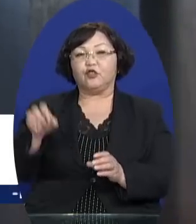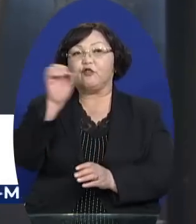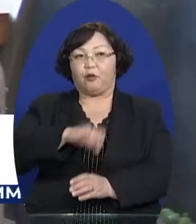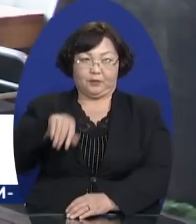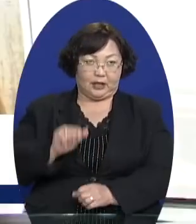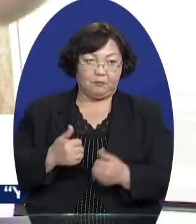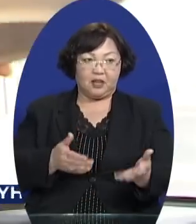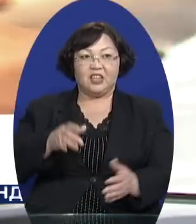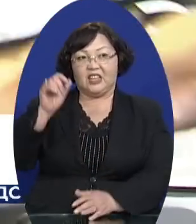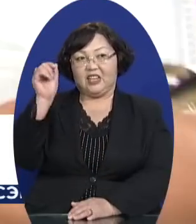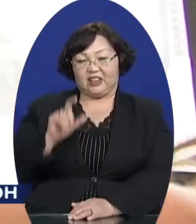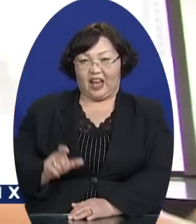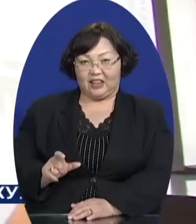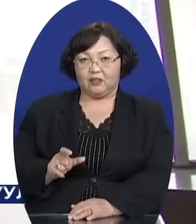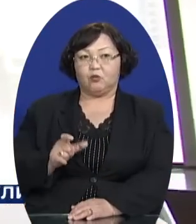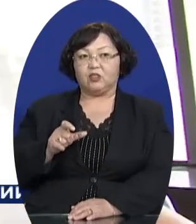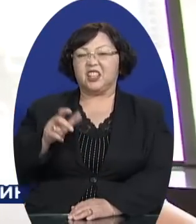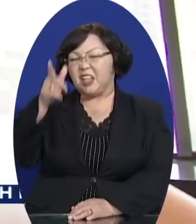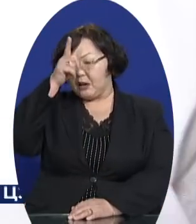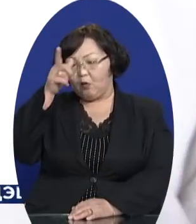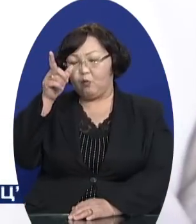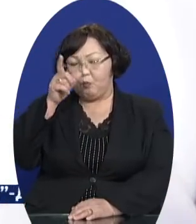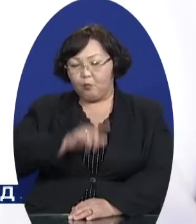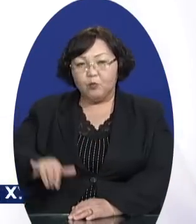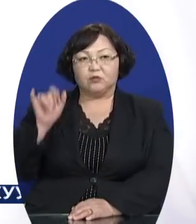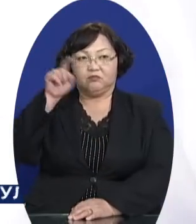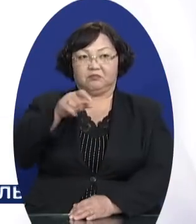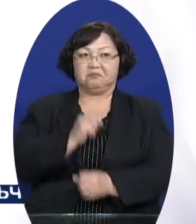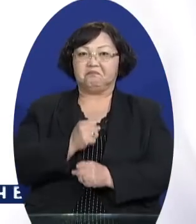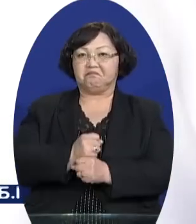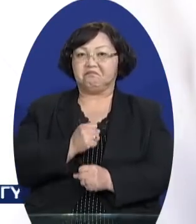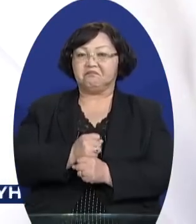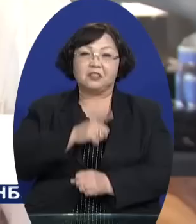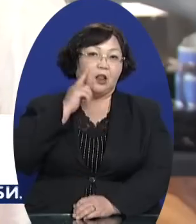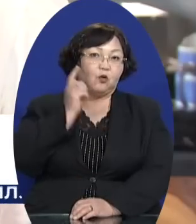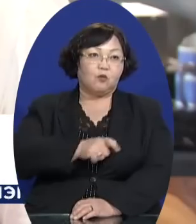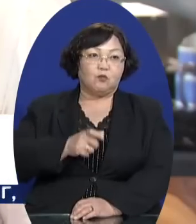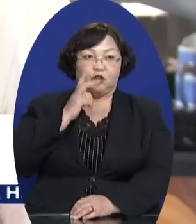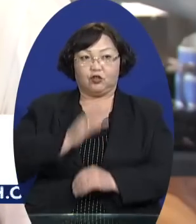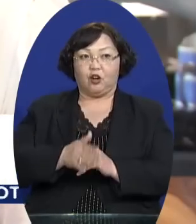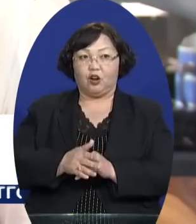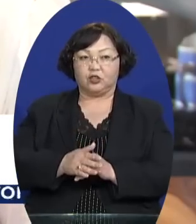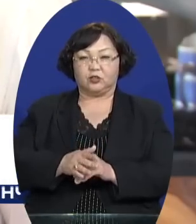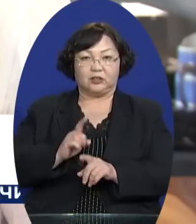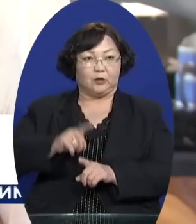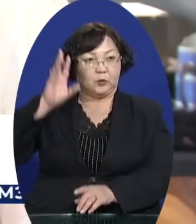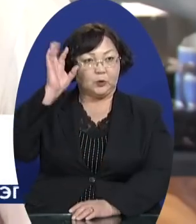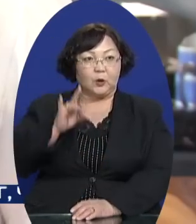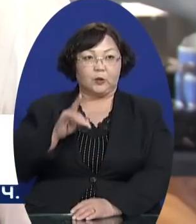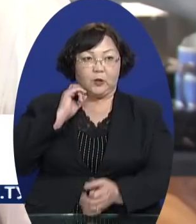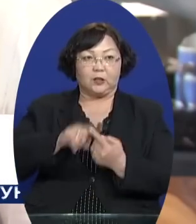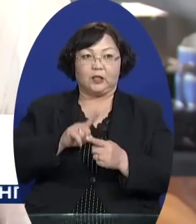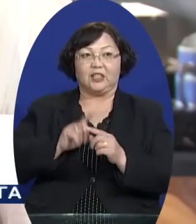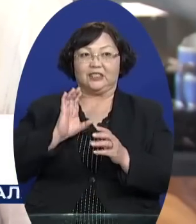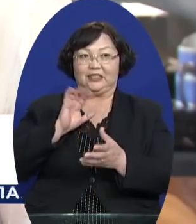ажилладаг. Монгол Мичлиний од те гарахад удахгүй байх. Тэгээд энэ залуучууд маань яг тэр бүхний төлөө зориосоо стандарттай